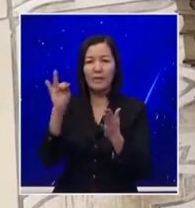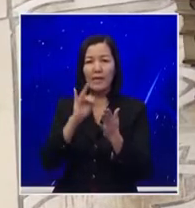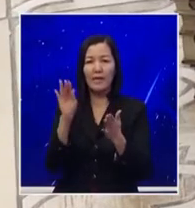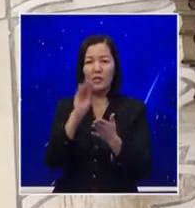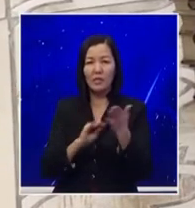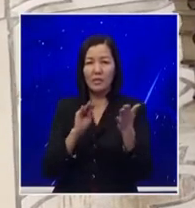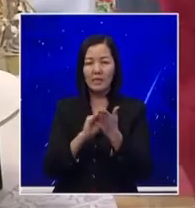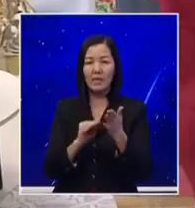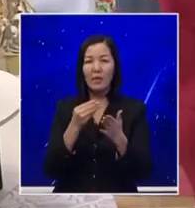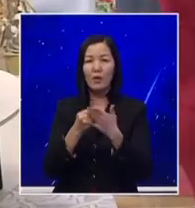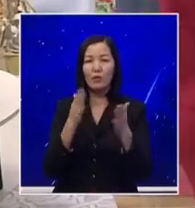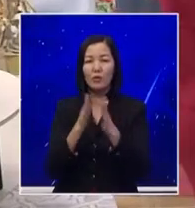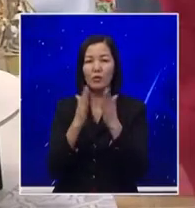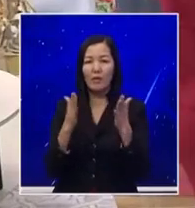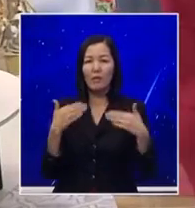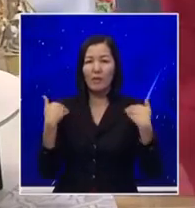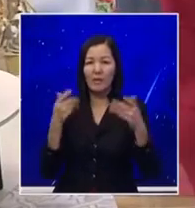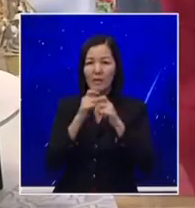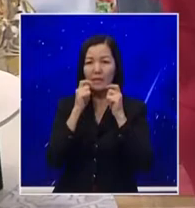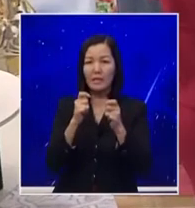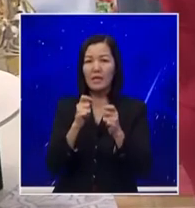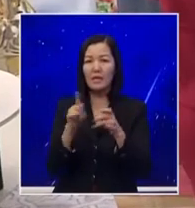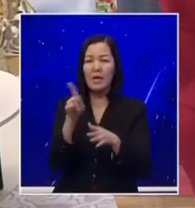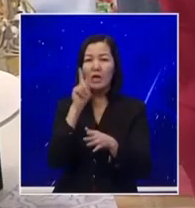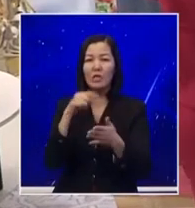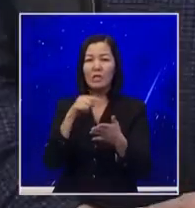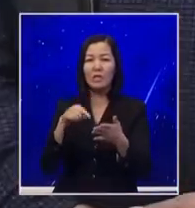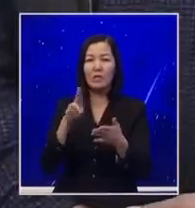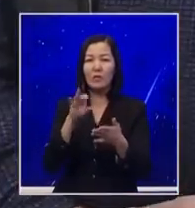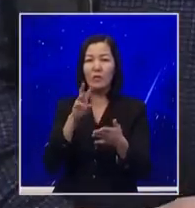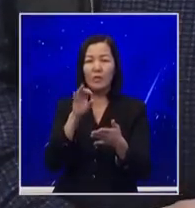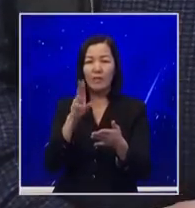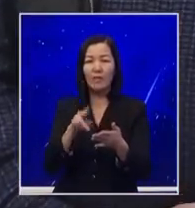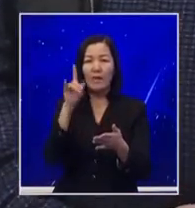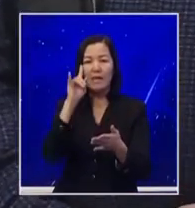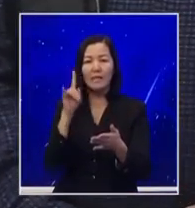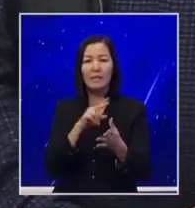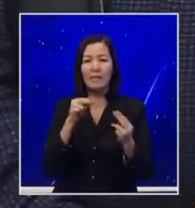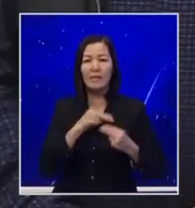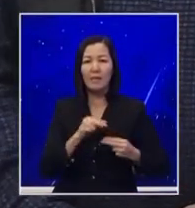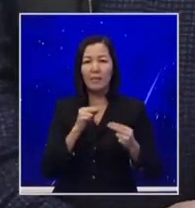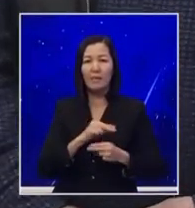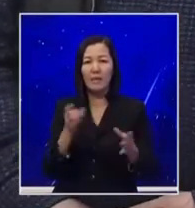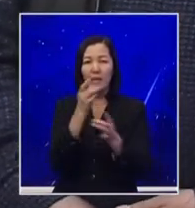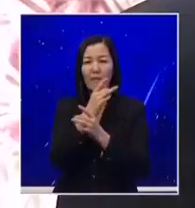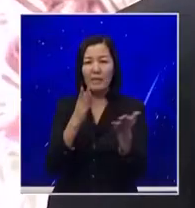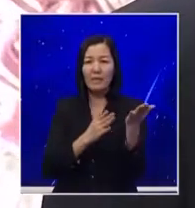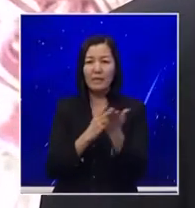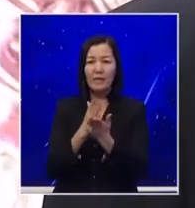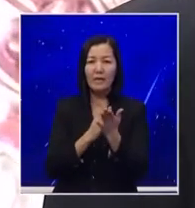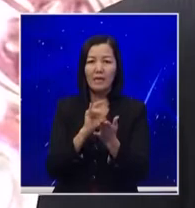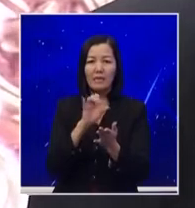баяндалған құнды шығармаларды сыйлады. Қатарында жас қаламгер Елдос Тоқтарбай мен Қазақстанның еңбек сіңірген мәдениет қайраткері